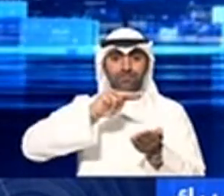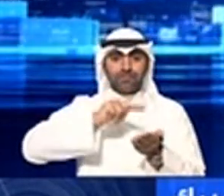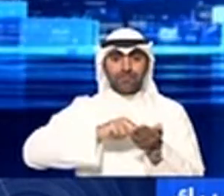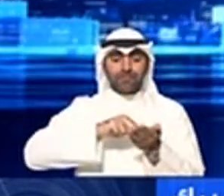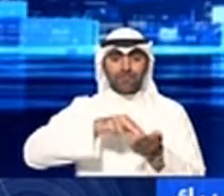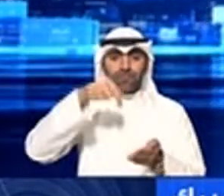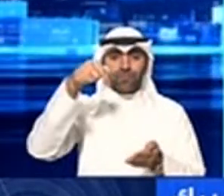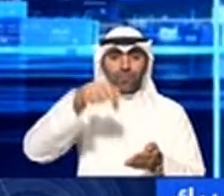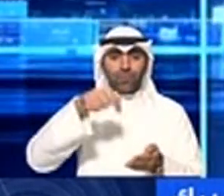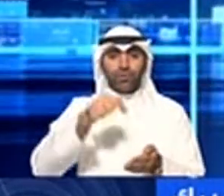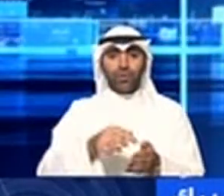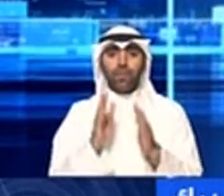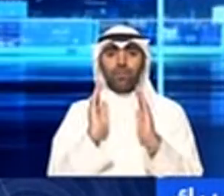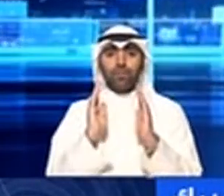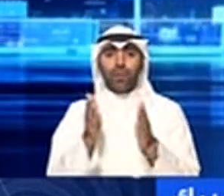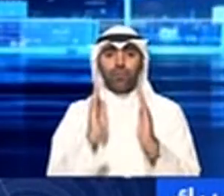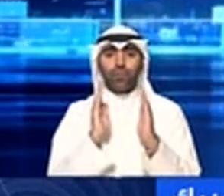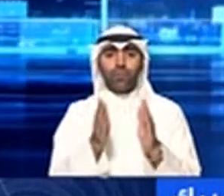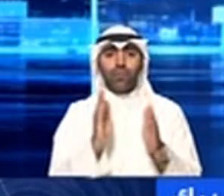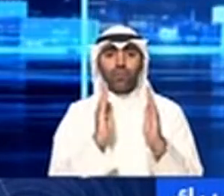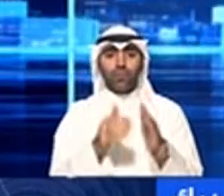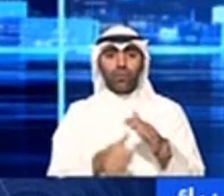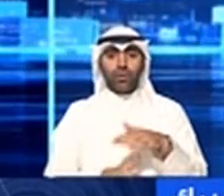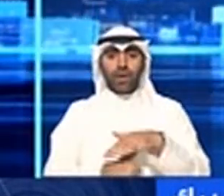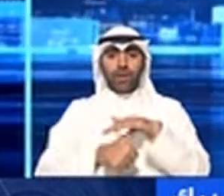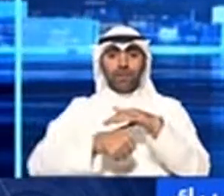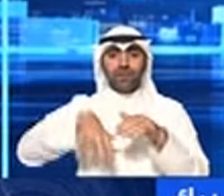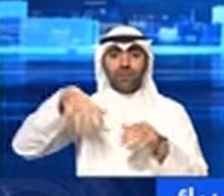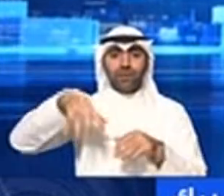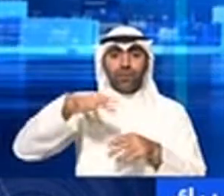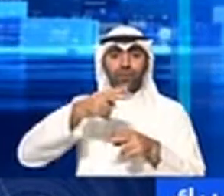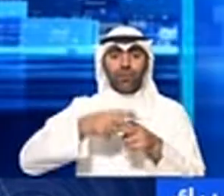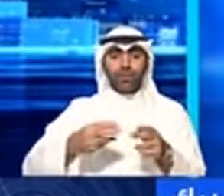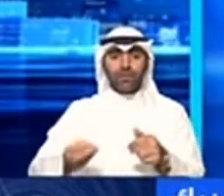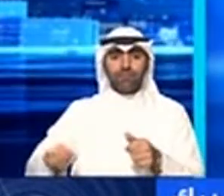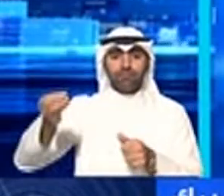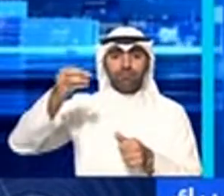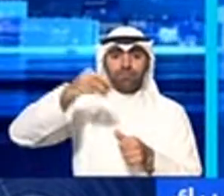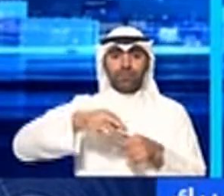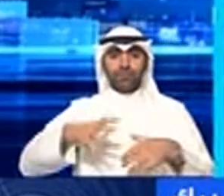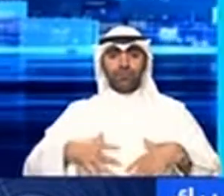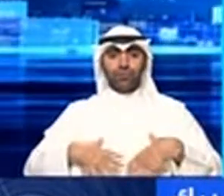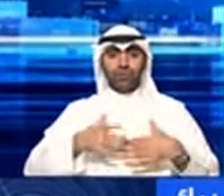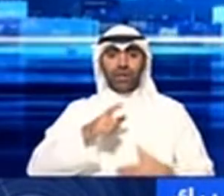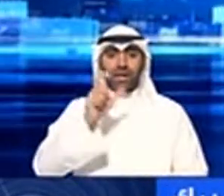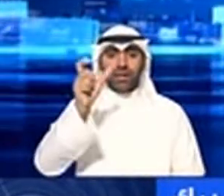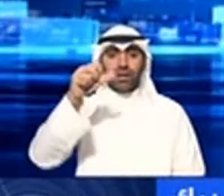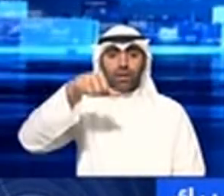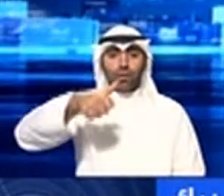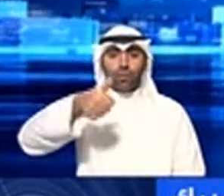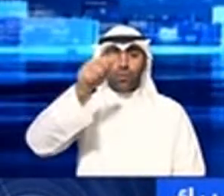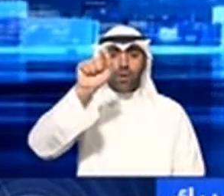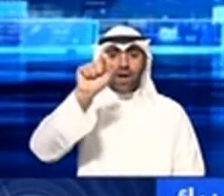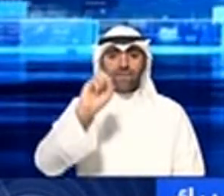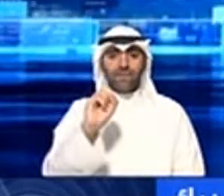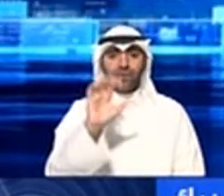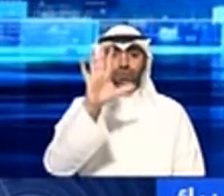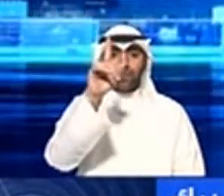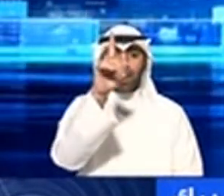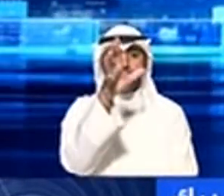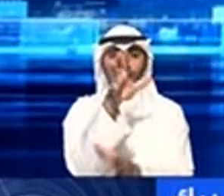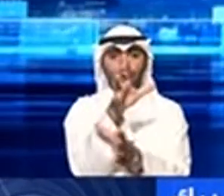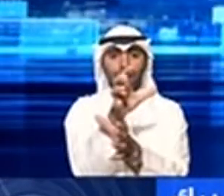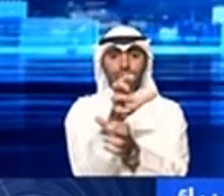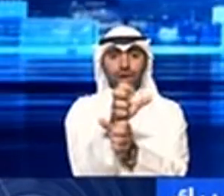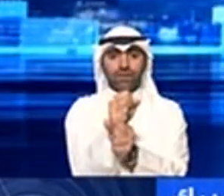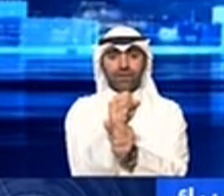مصر العربية الشقيقة، أعرب فيها عن خلص تهنيه لسموه حفظه الله بمناسبة توليه مقاليد الحكم،